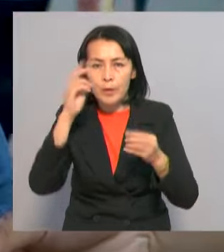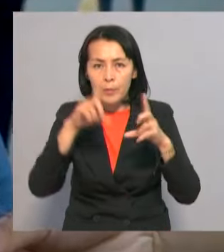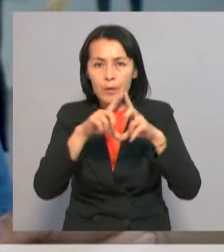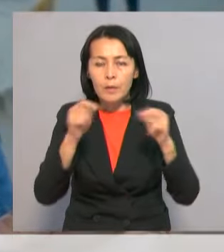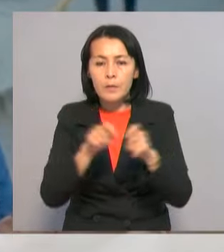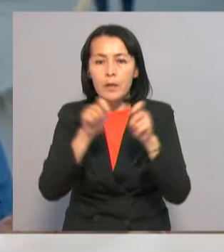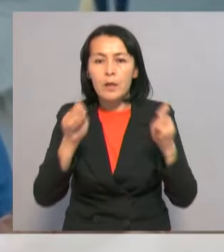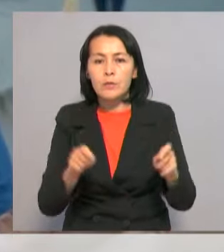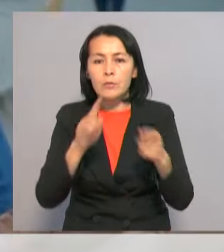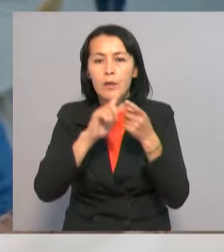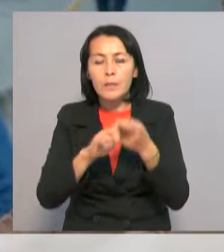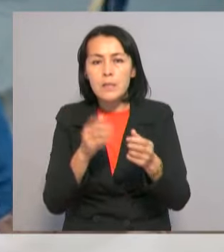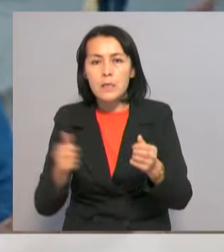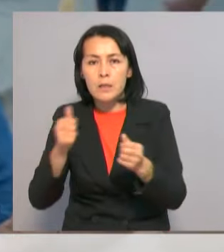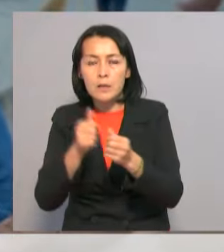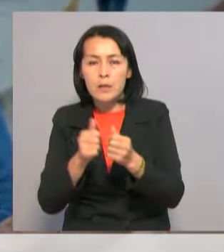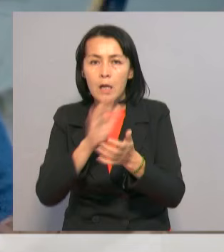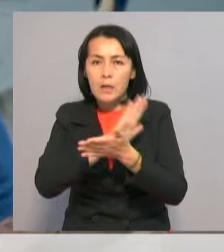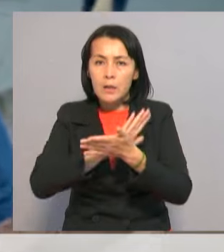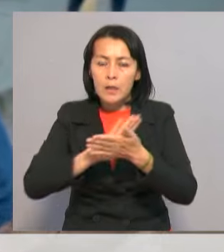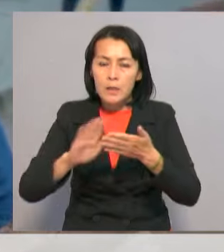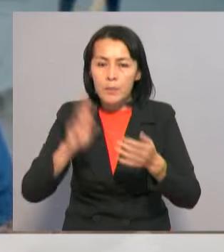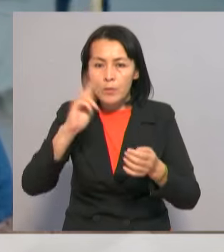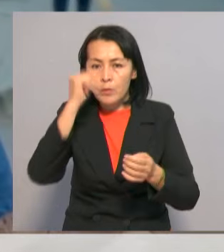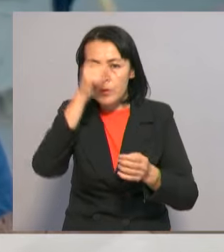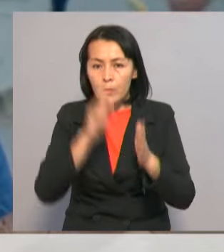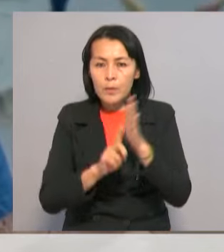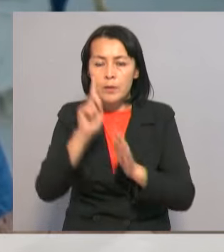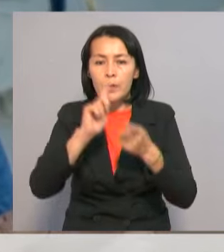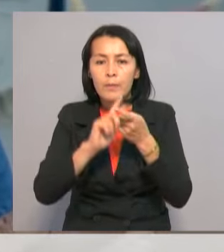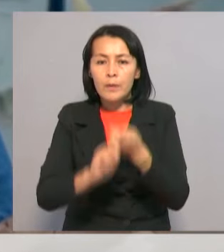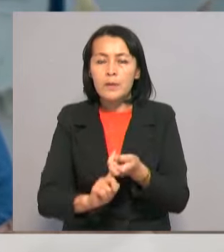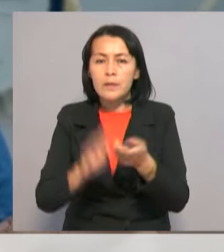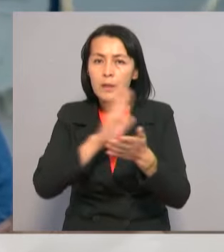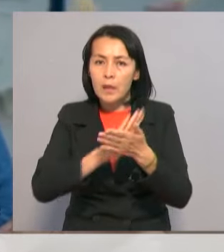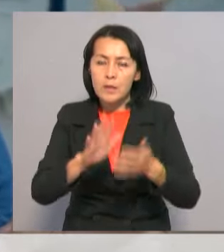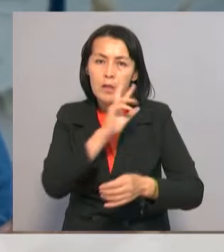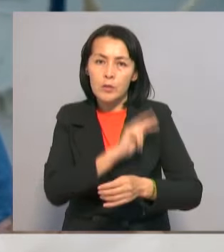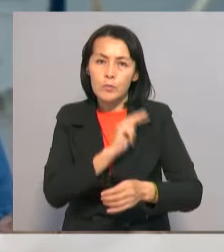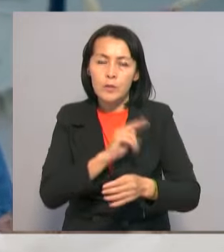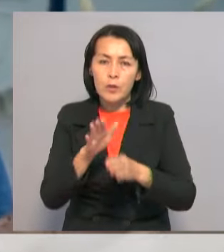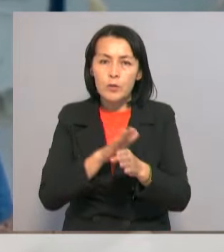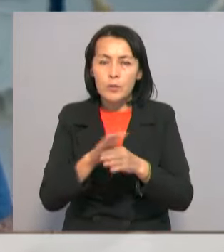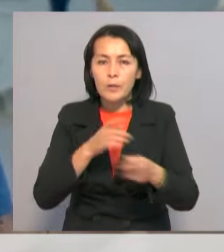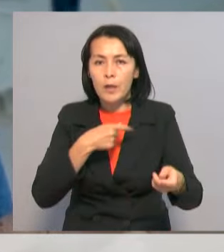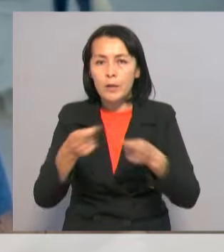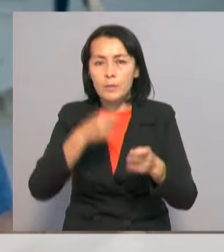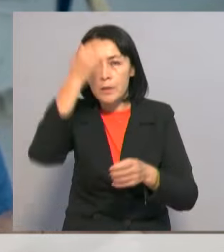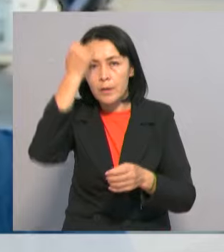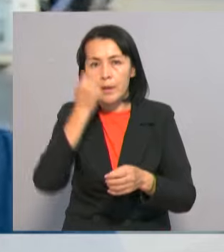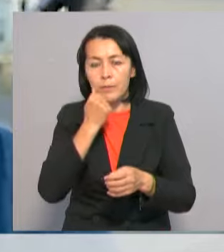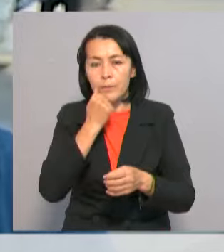мектебіміздің ашылуына байланысты, оқу жылының басталуына байланысты тазалық жұмыстары жүріп жатыр. Әкімшілікке мың